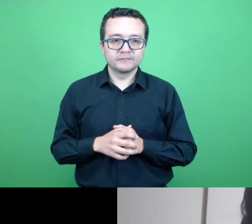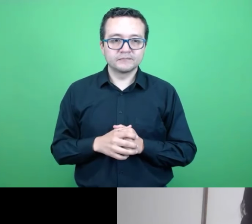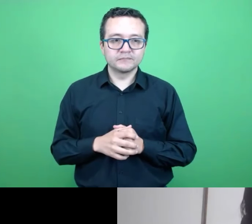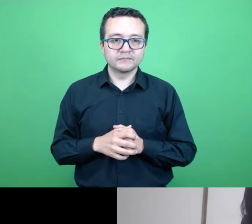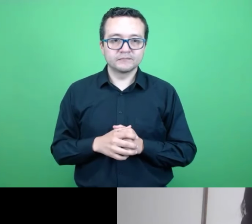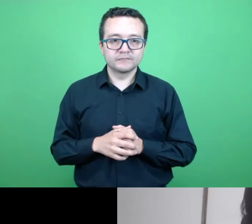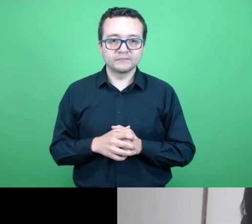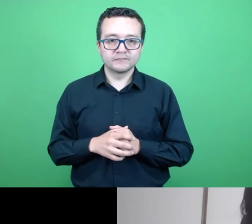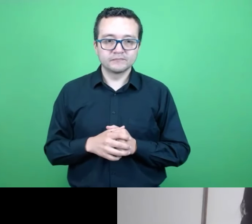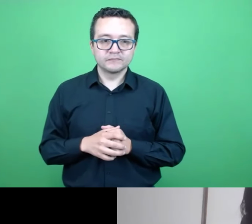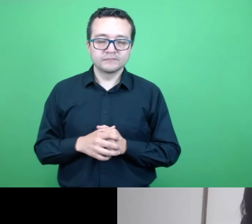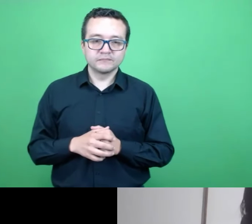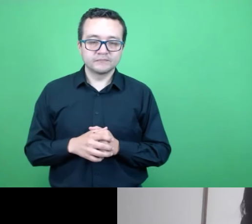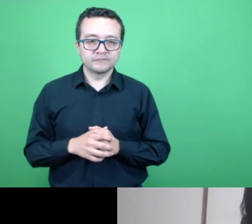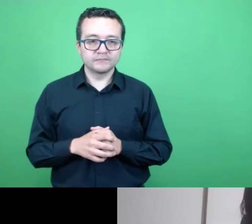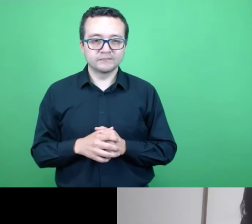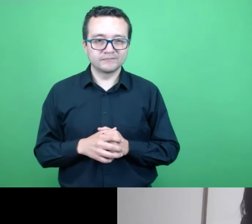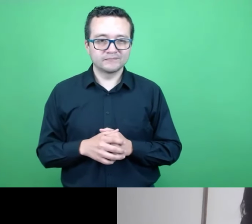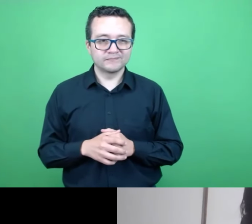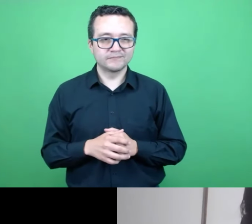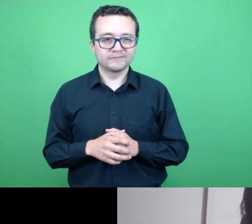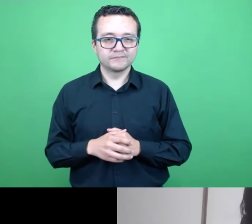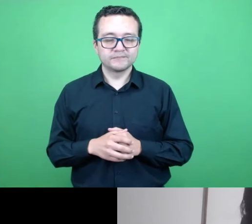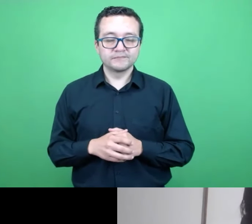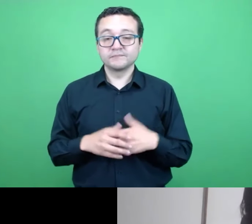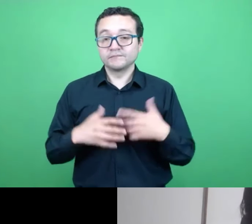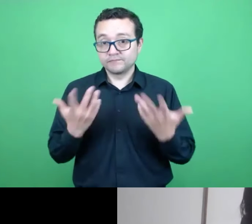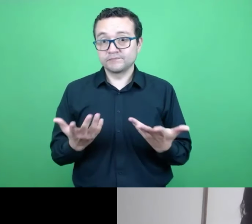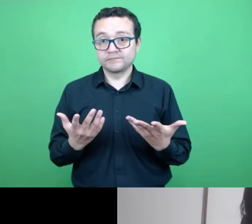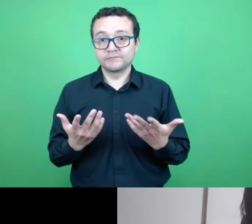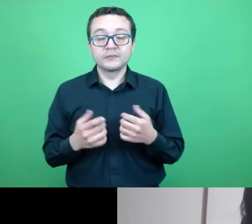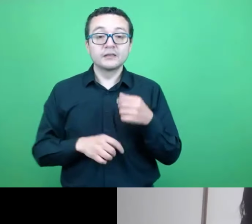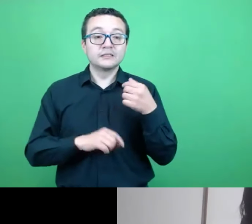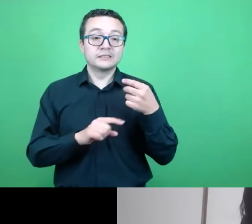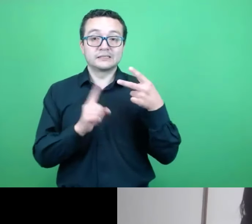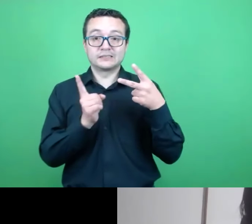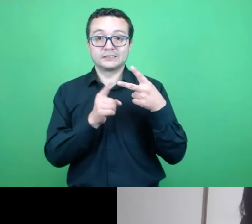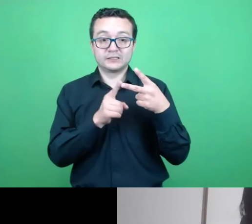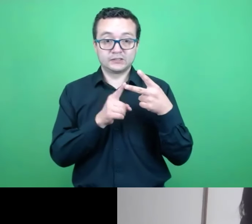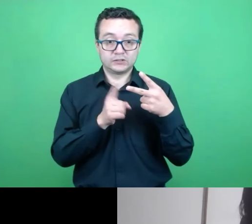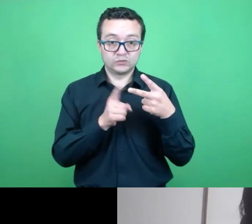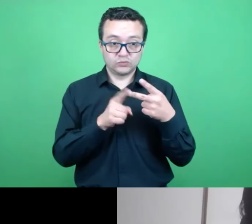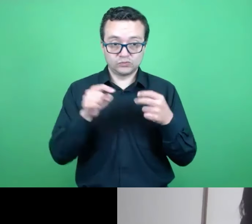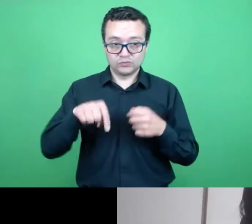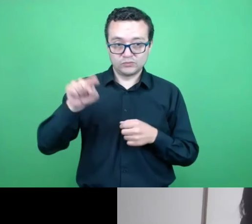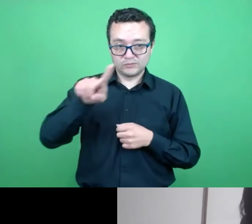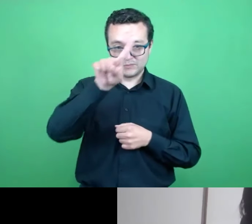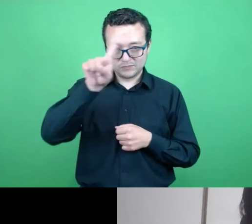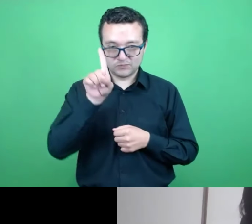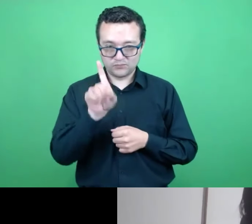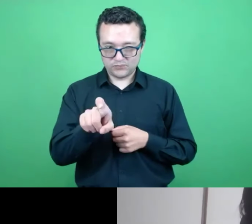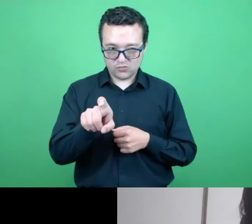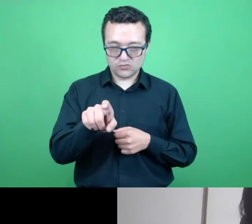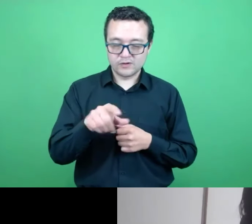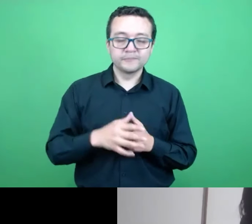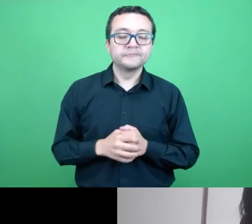pour arriver à cela. Alors, la seconde So question, the second les question intervenants pertinents is to qui doivent prendre des identify engagements